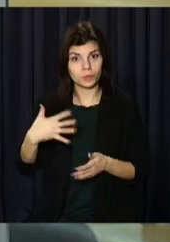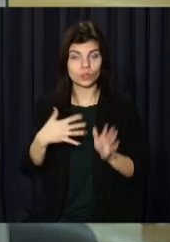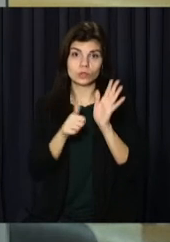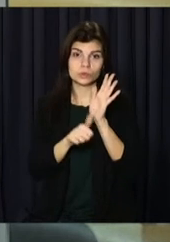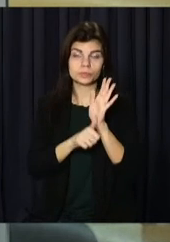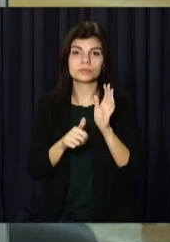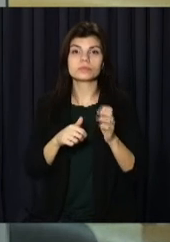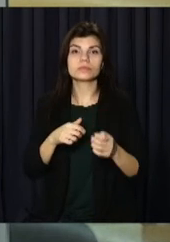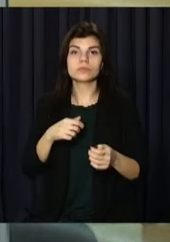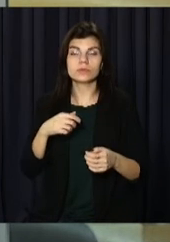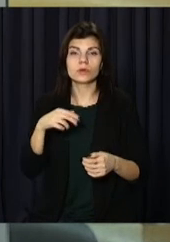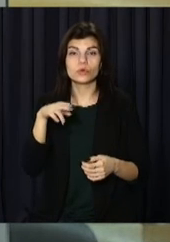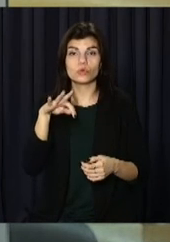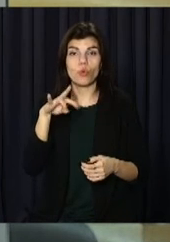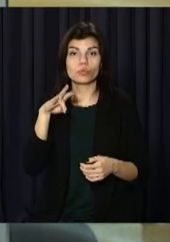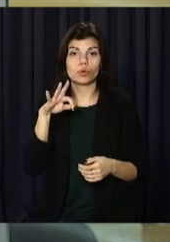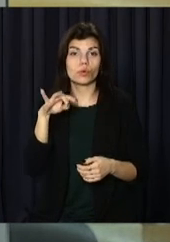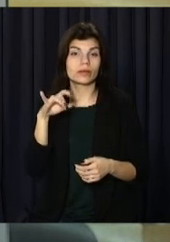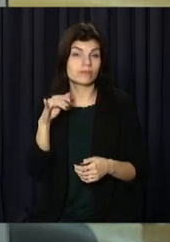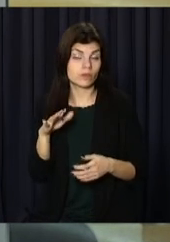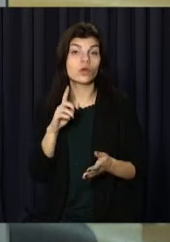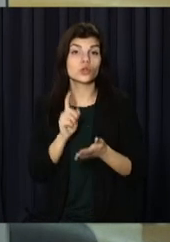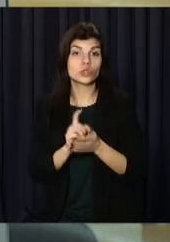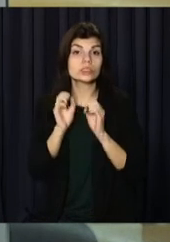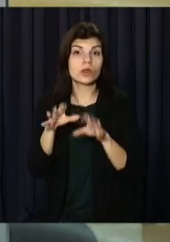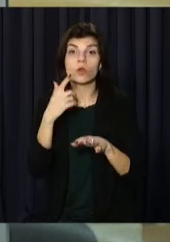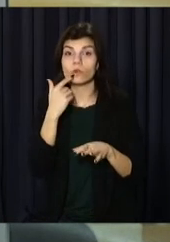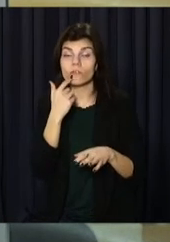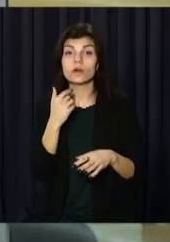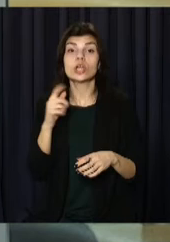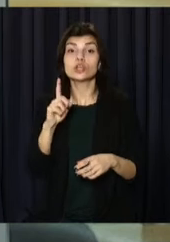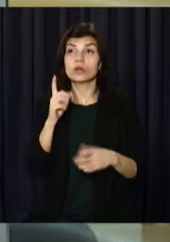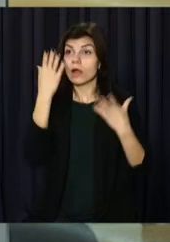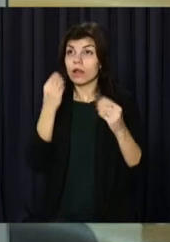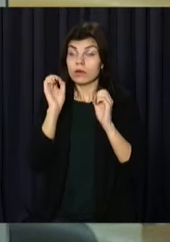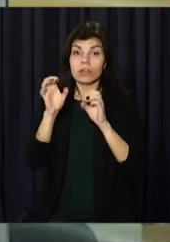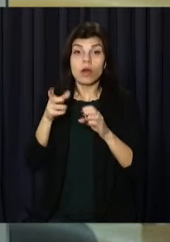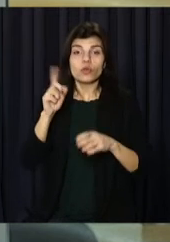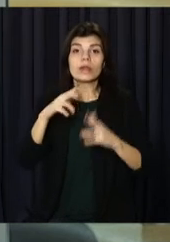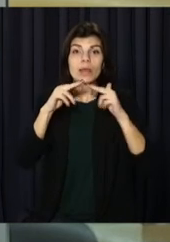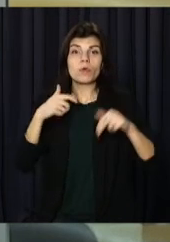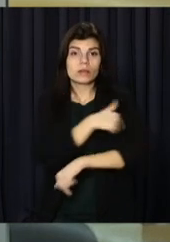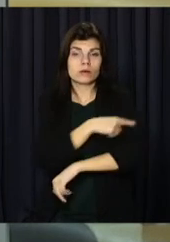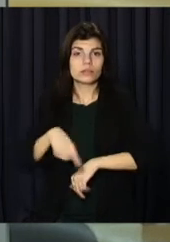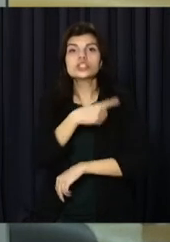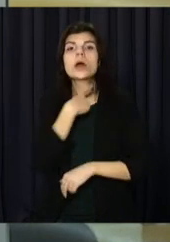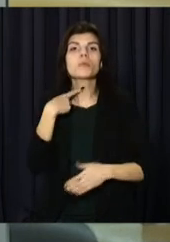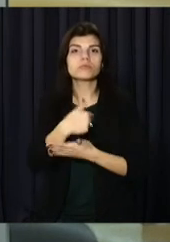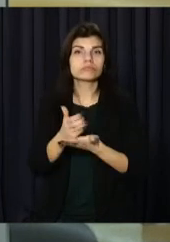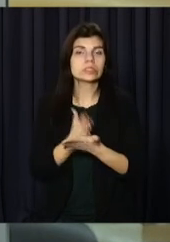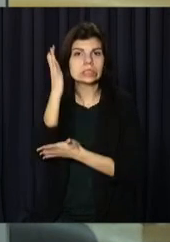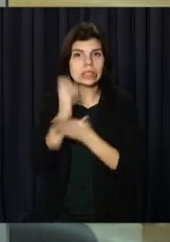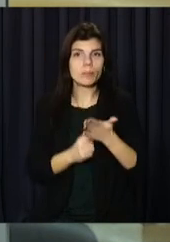50-60 донорів на добу. Саме стільки людей мають здавати кров, щоб забезпечити лікарню Дніпропетровщини. Аби був